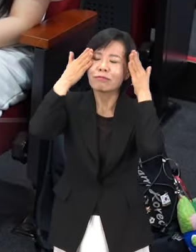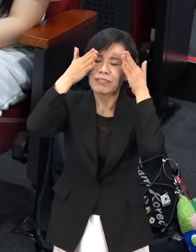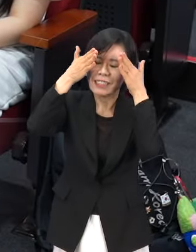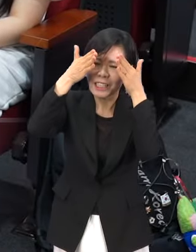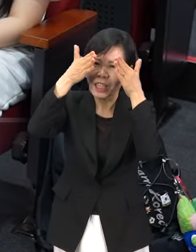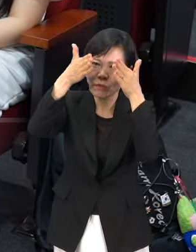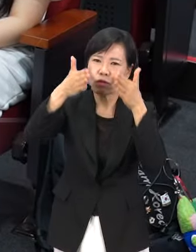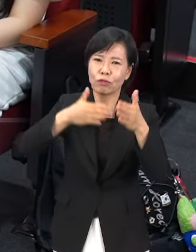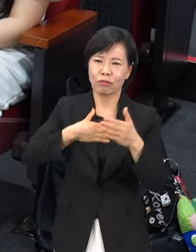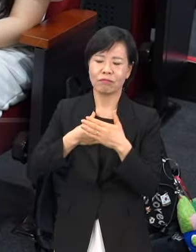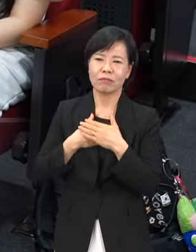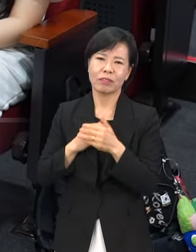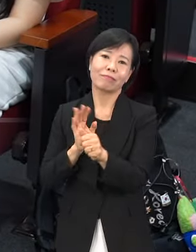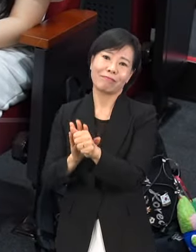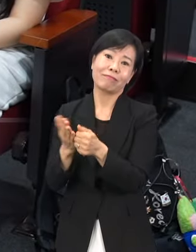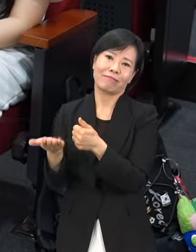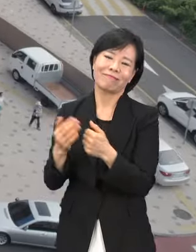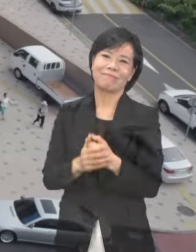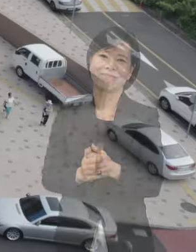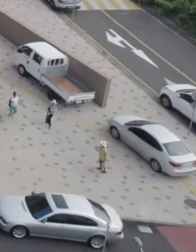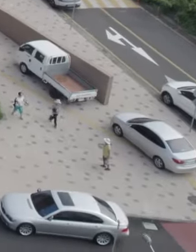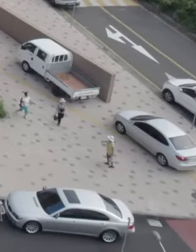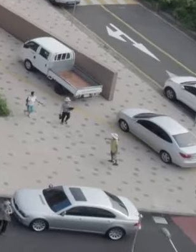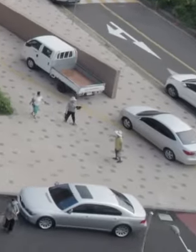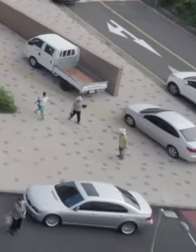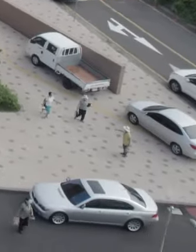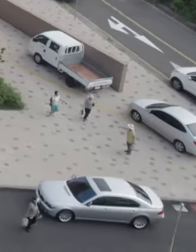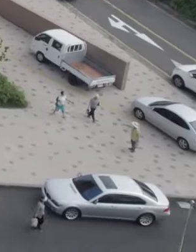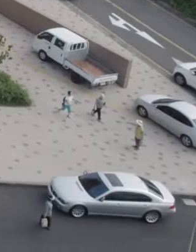같이 집중하고 같이 몰입하고